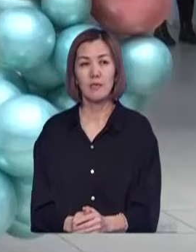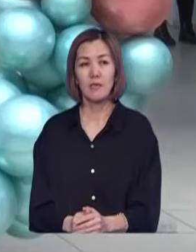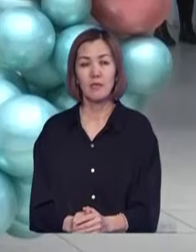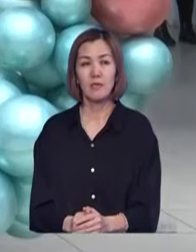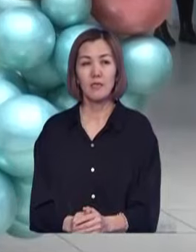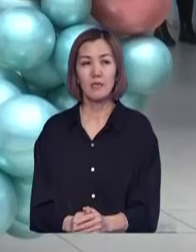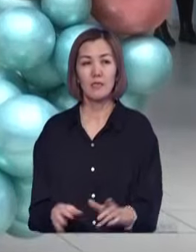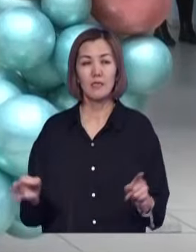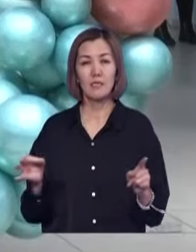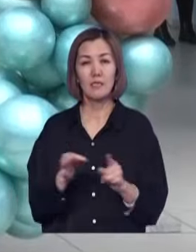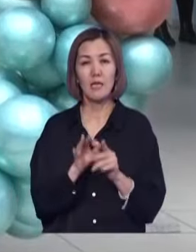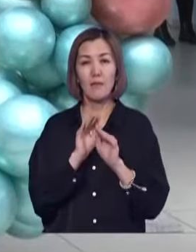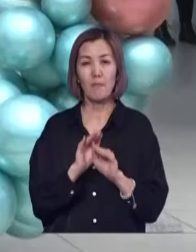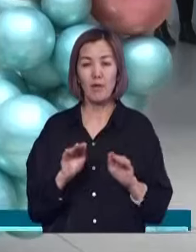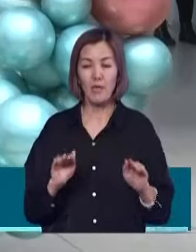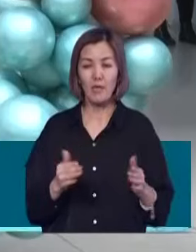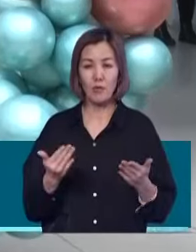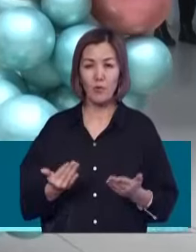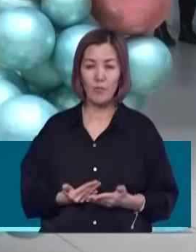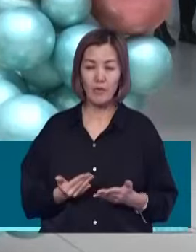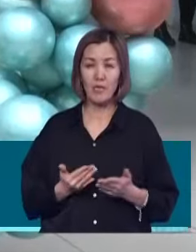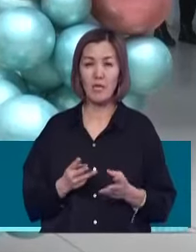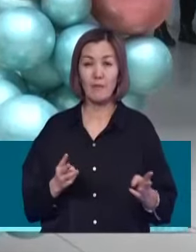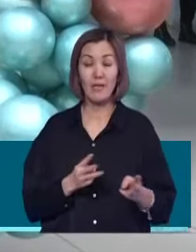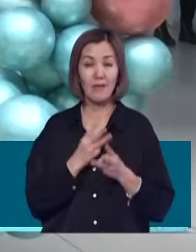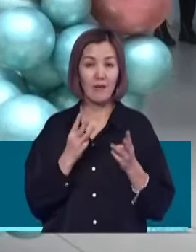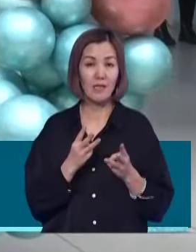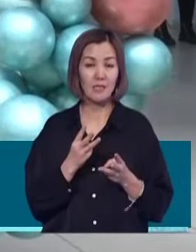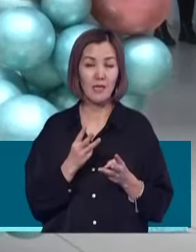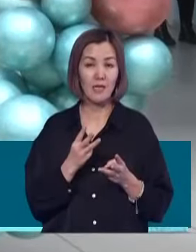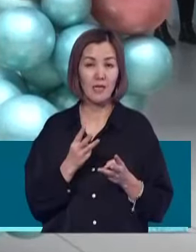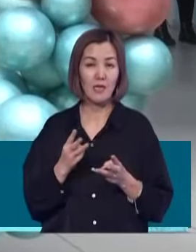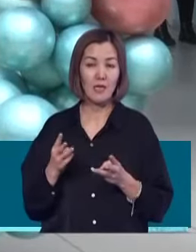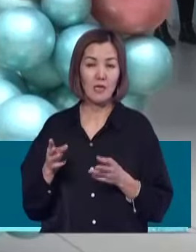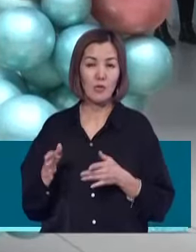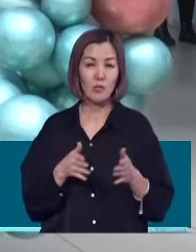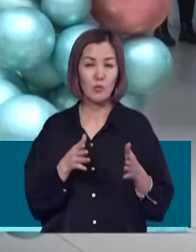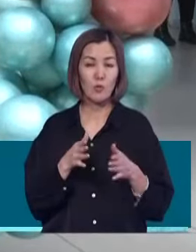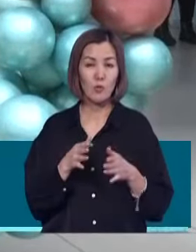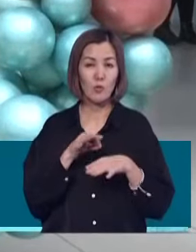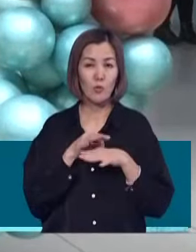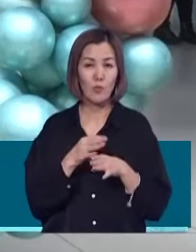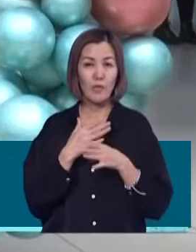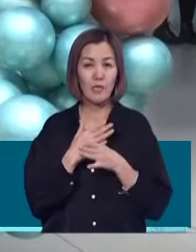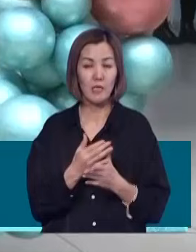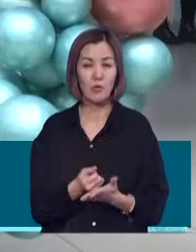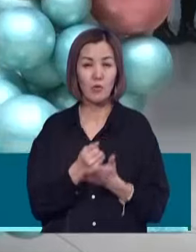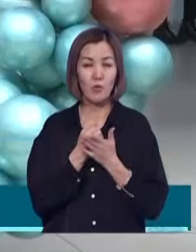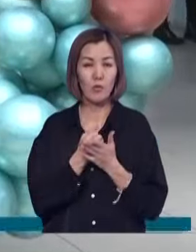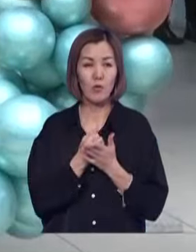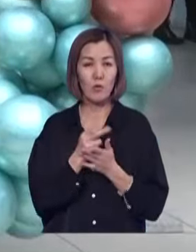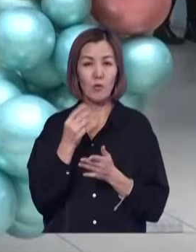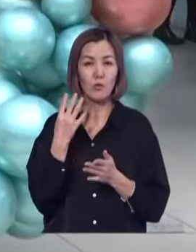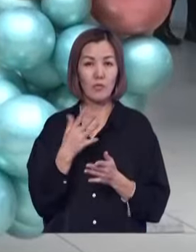форумның мақсаты бұл балаларға өмірлік жолдама беру, мотивация беру, сондықтан да өткізіліп жатқан іс-шара. Жалпы бізде 240 бала